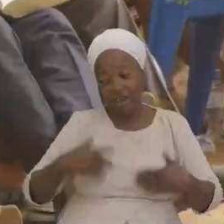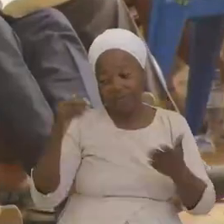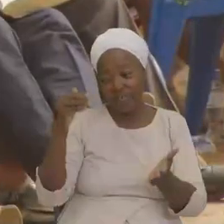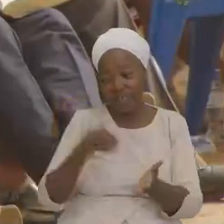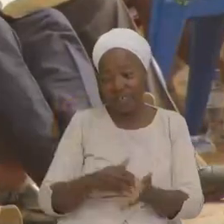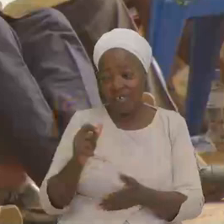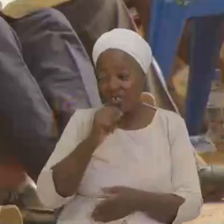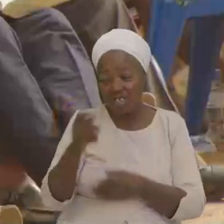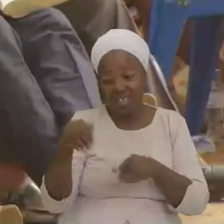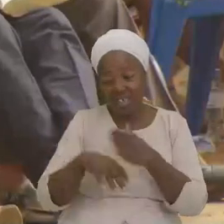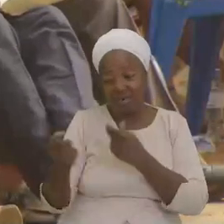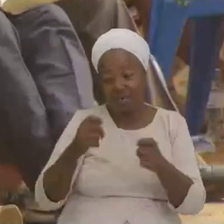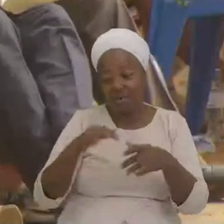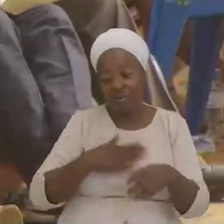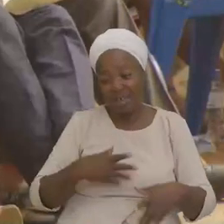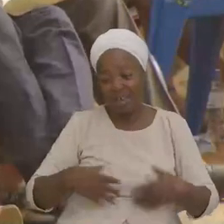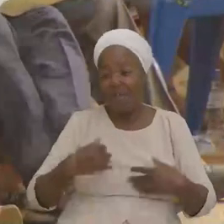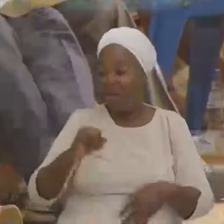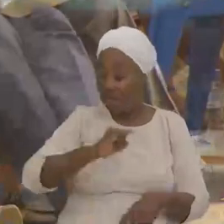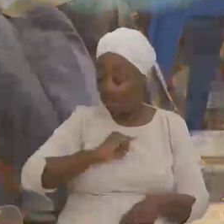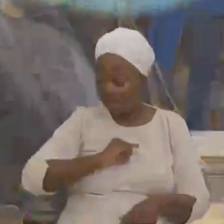le contrôle.